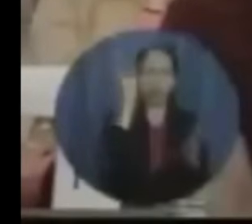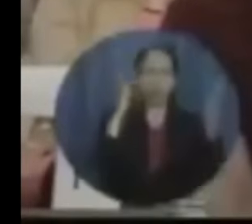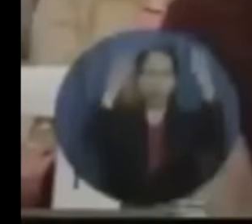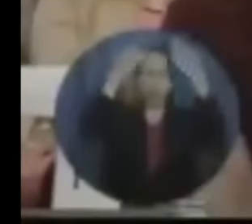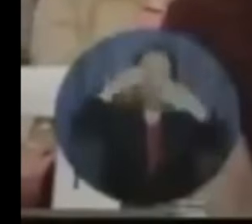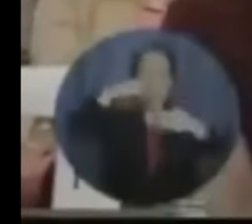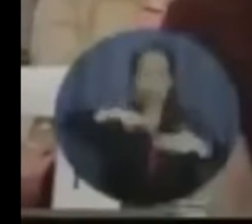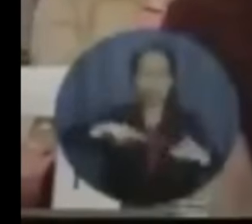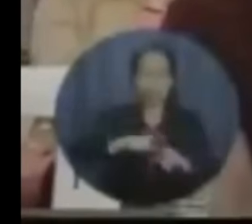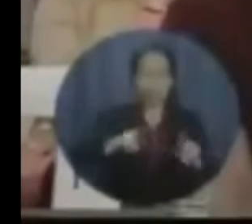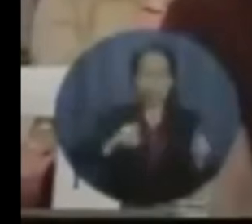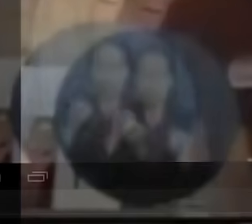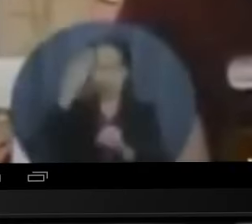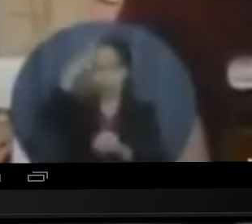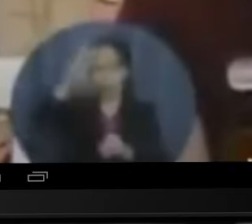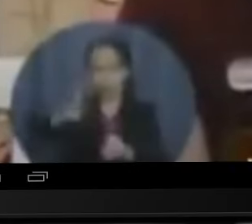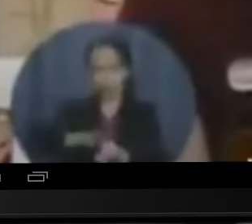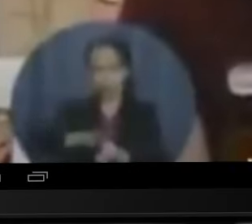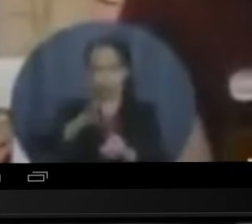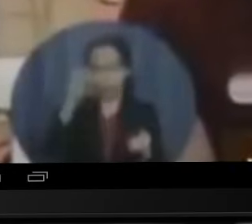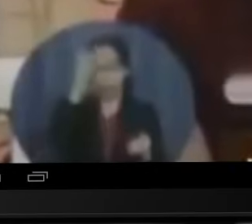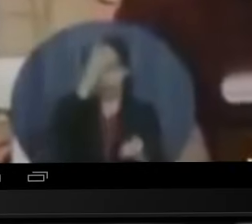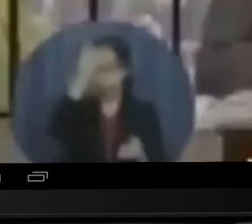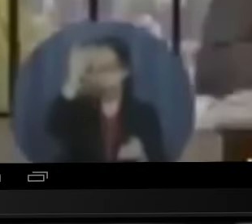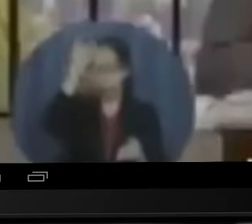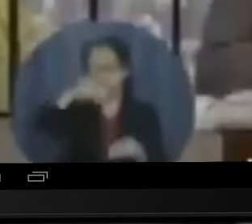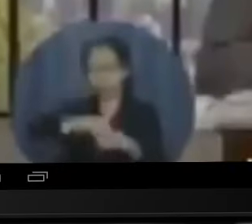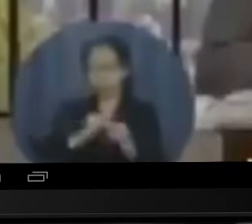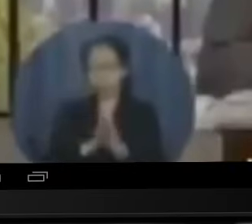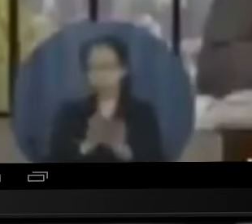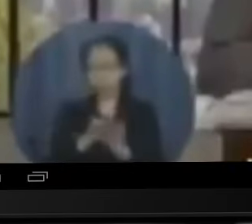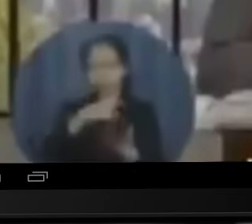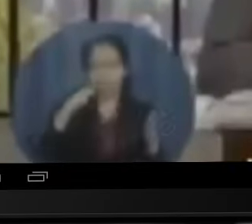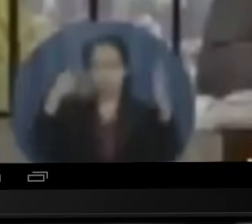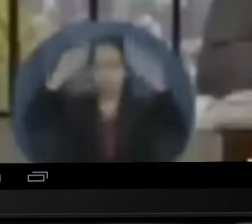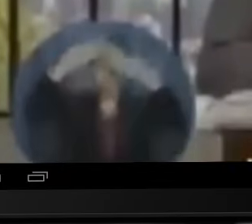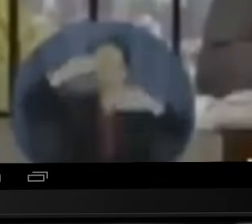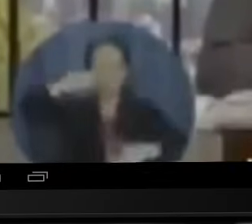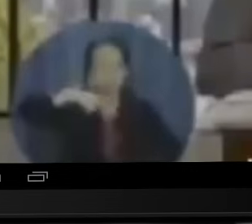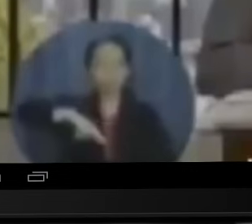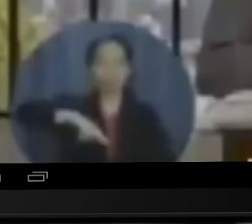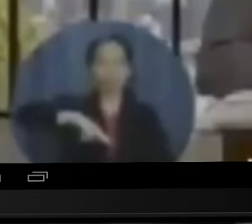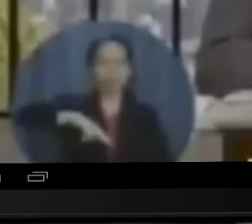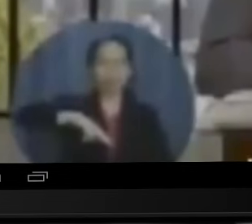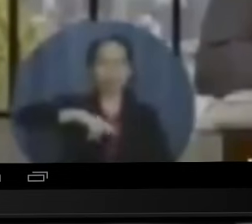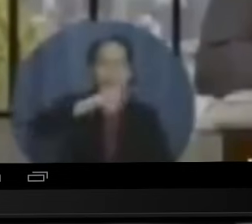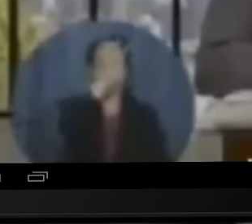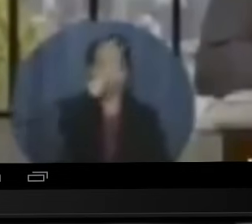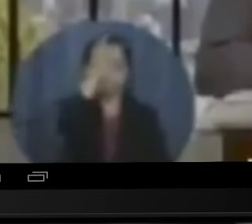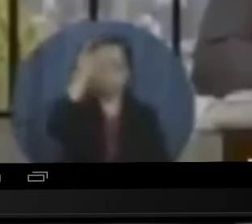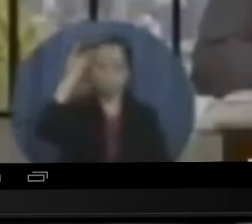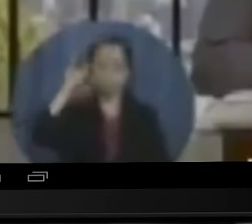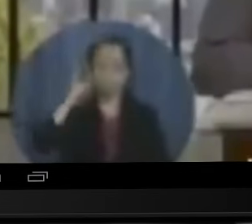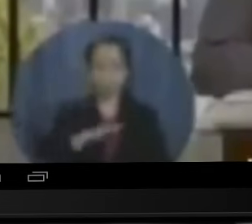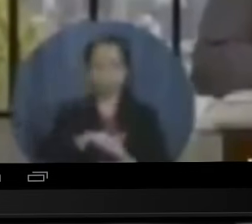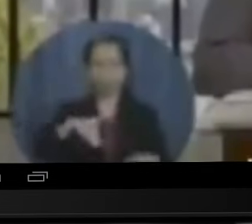Roma. Pero alam mo kapatid, yung 666 sa Biblia, hindi yun ang Papa sa Roma. Yung 666, ang